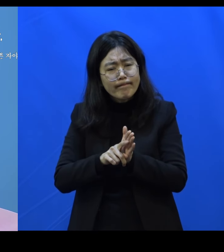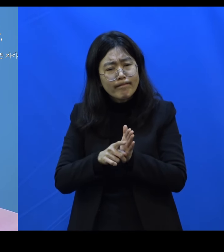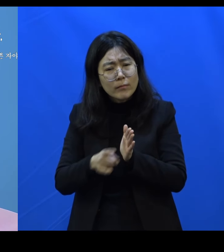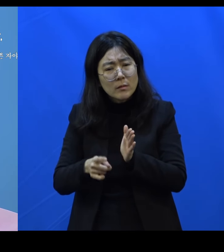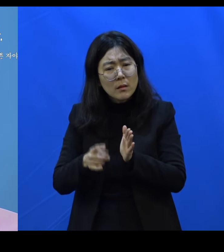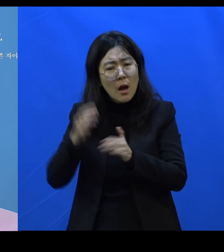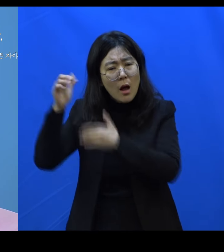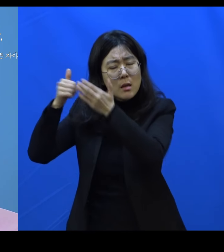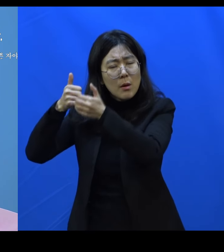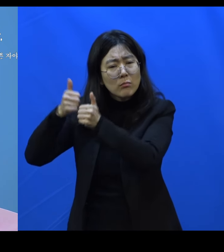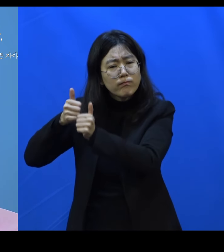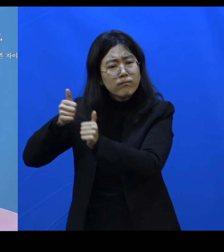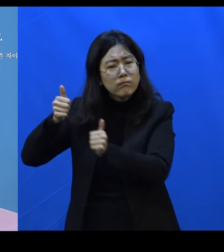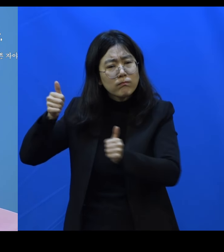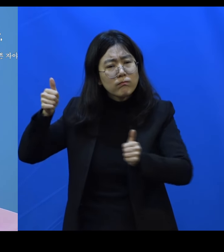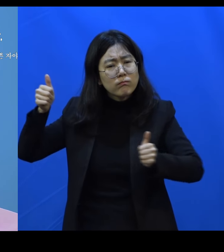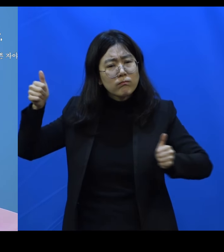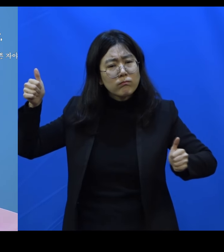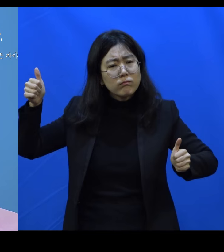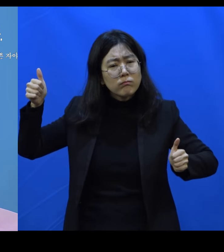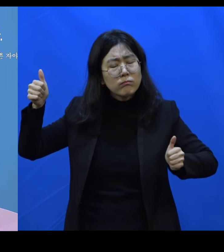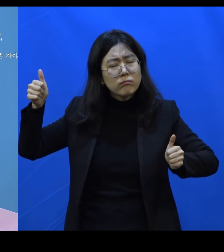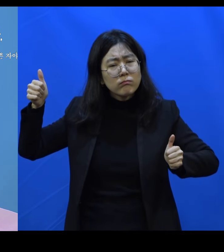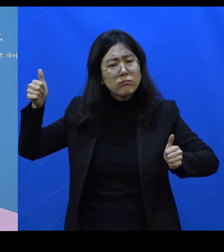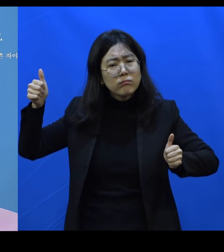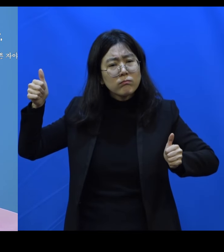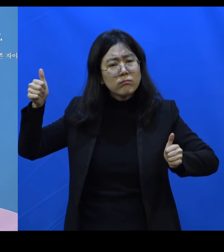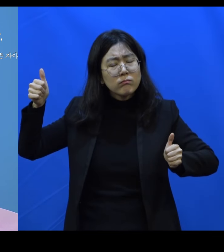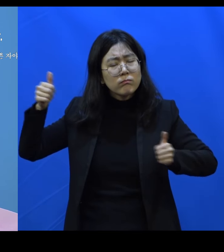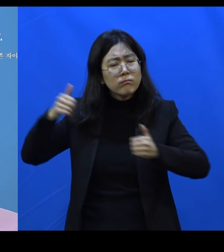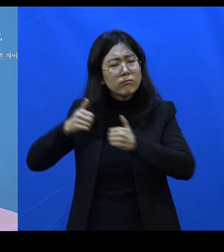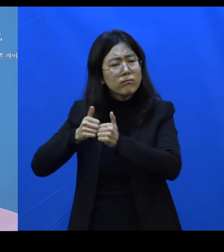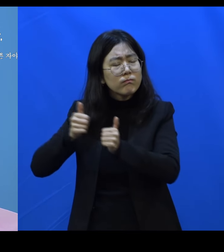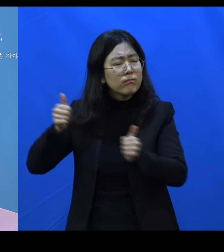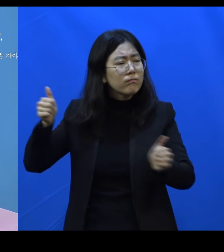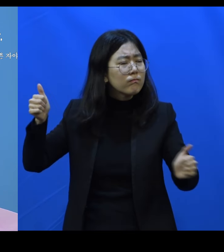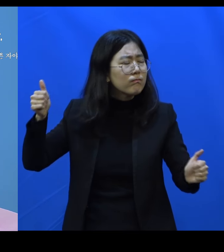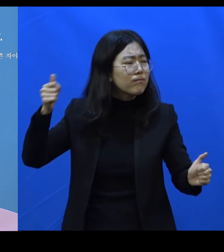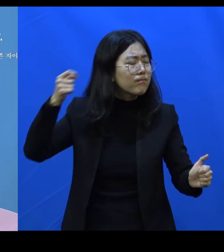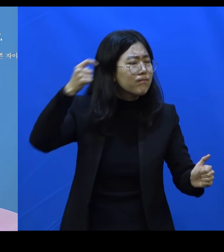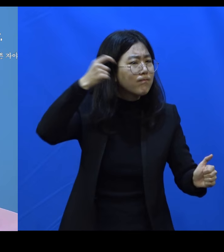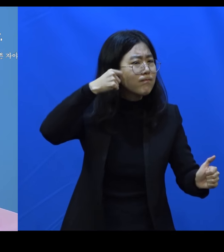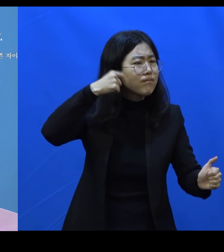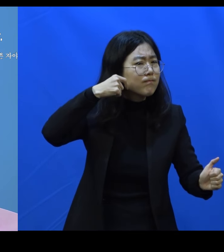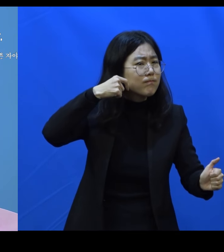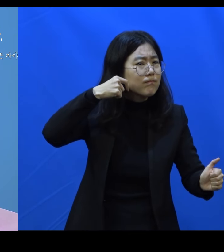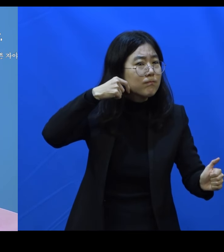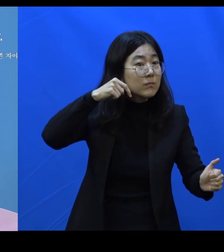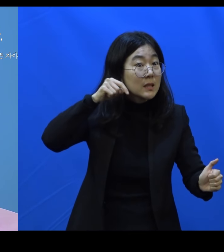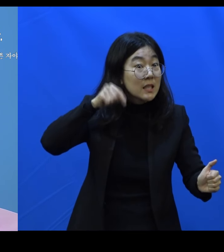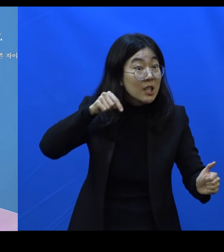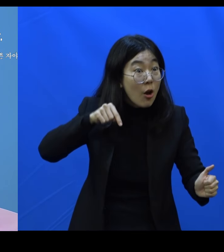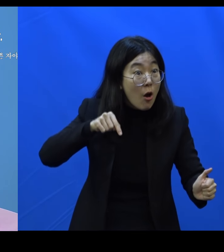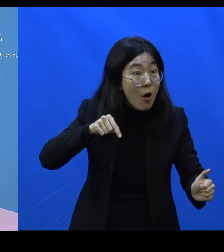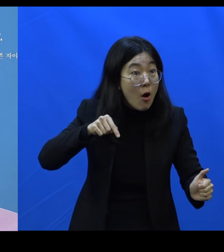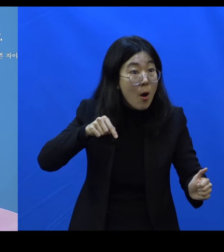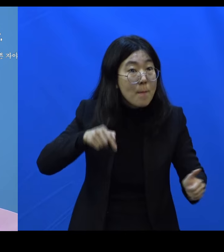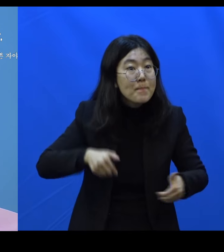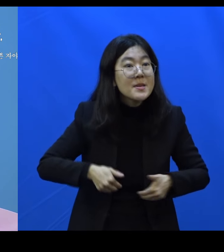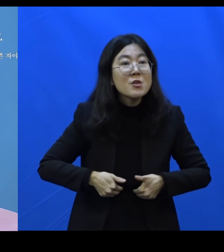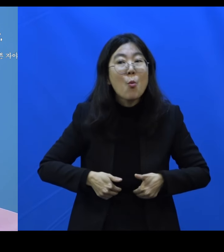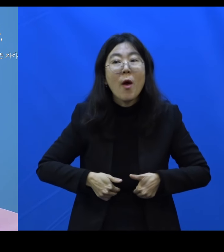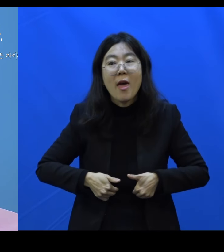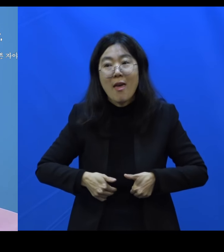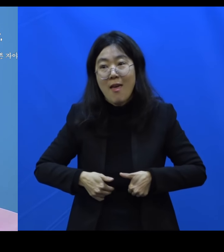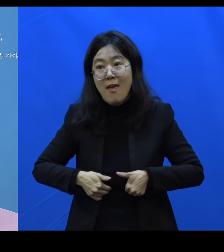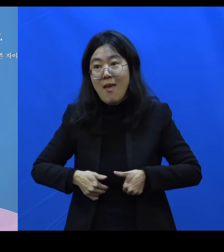멀어진 것 같은 거예요. 하나님이 멀어진 것 같은 거예요. 자, 그런데 이런 경험은 굉장히 자연스러운 것입니다.